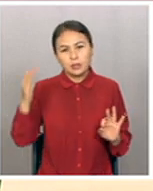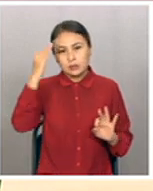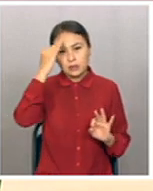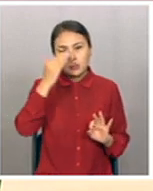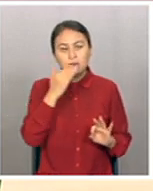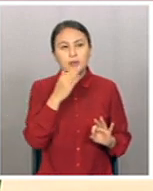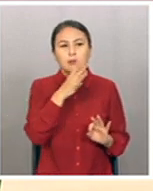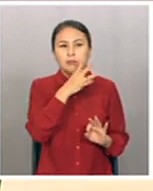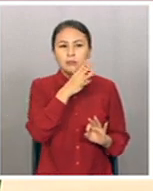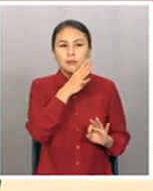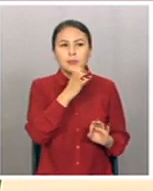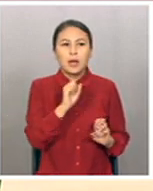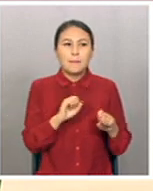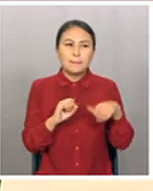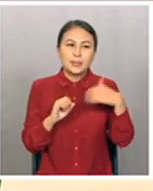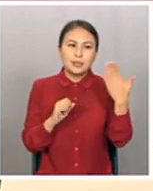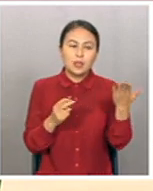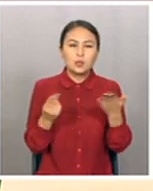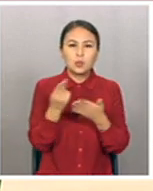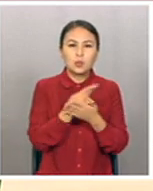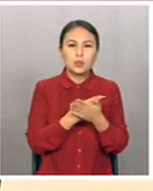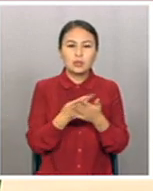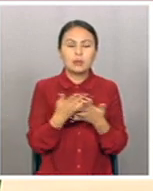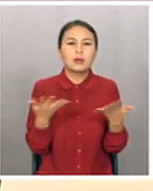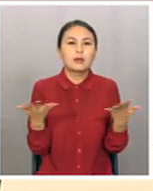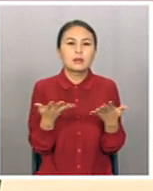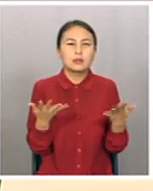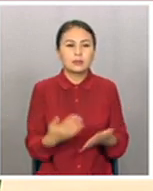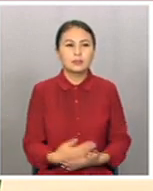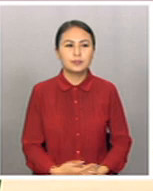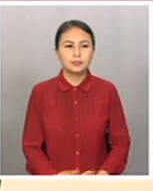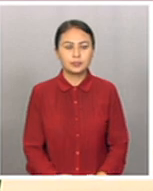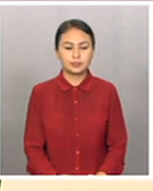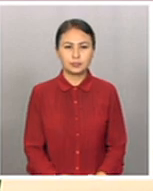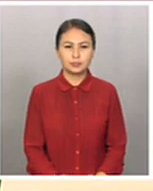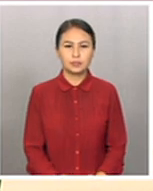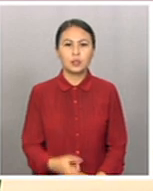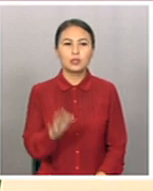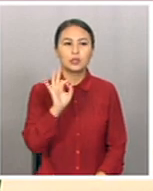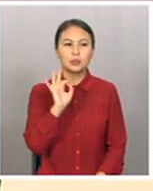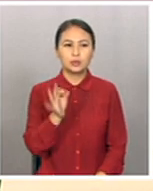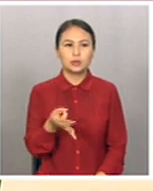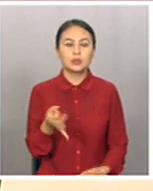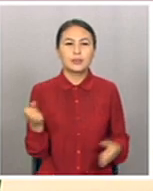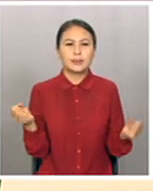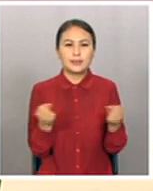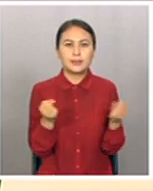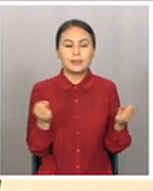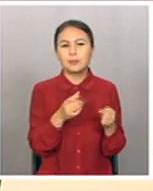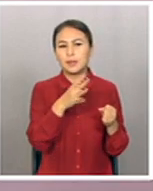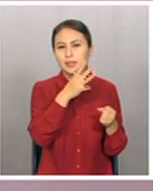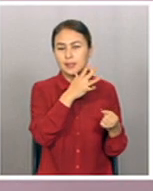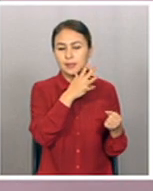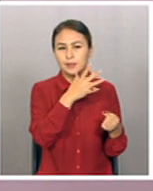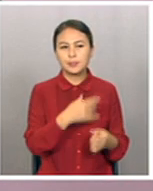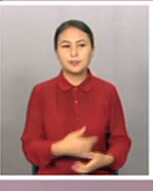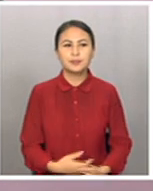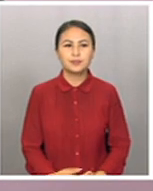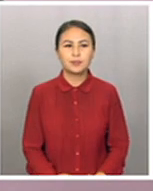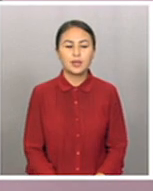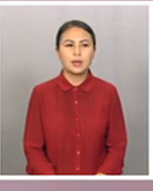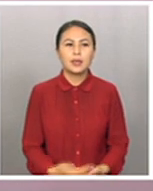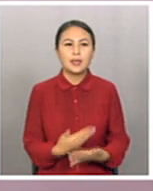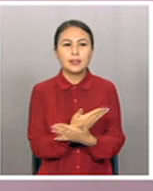мезгілі. Ал мына суретте ше? Дұрыс, балалар, қыс мезгілі бейнеленген.